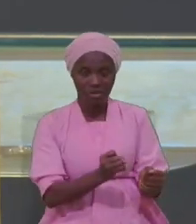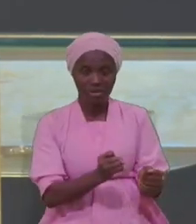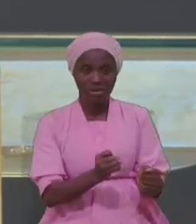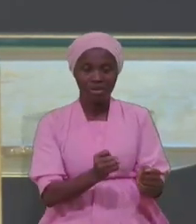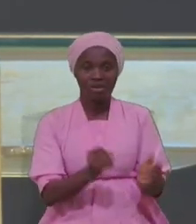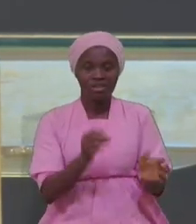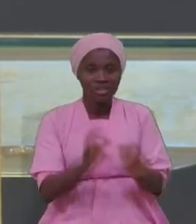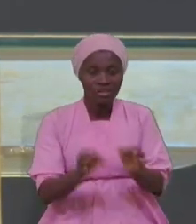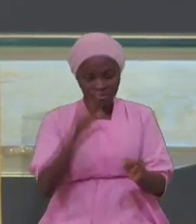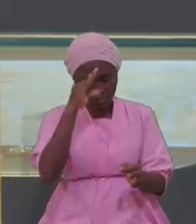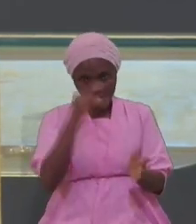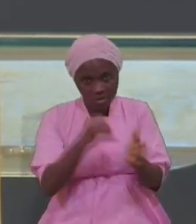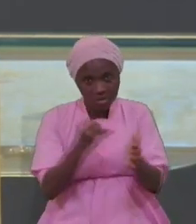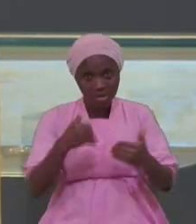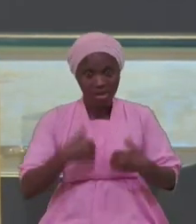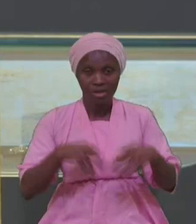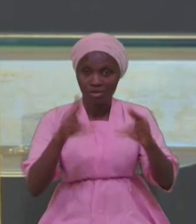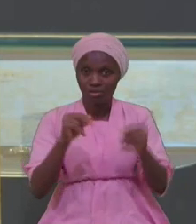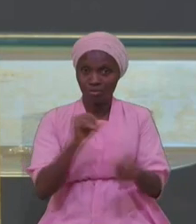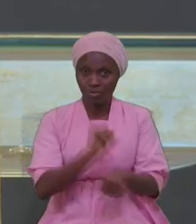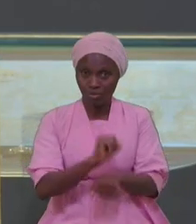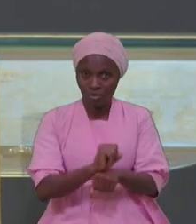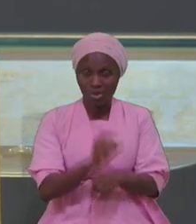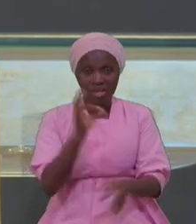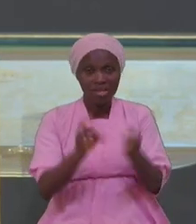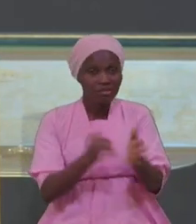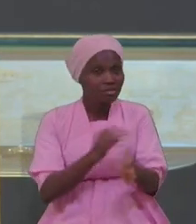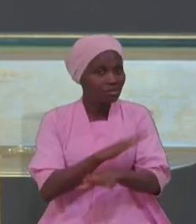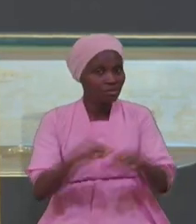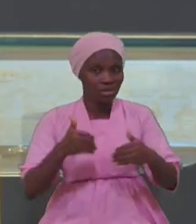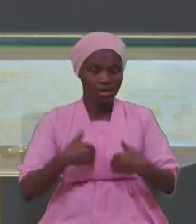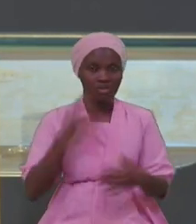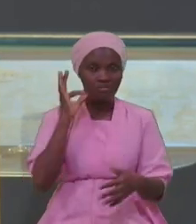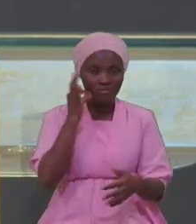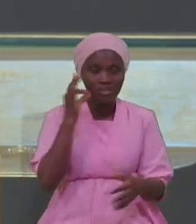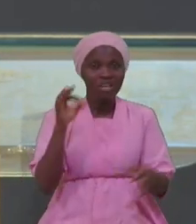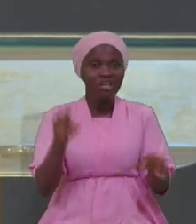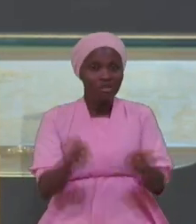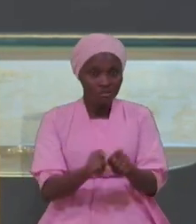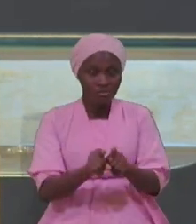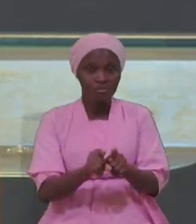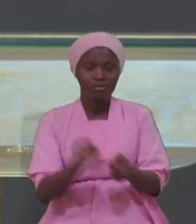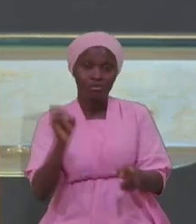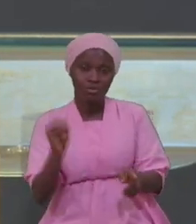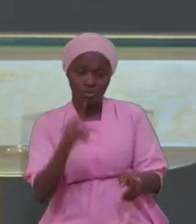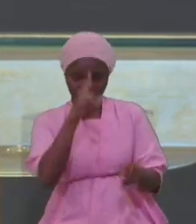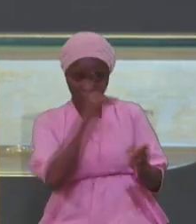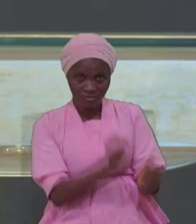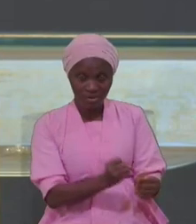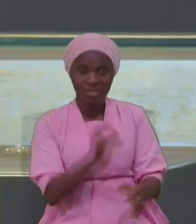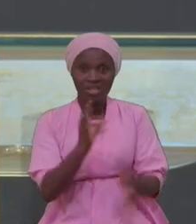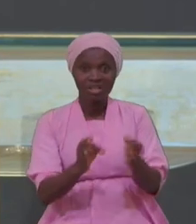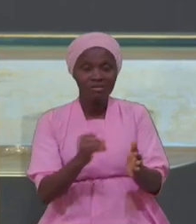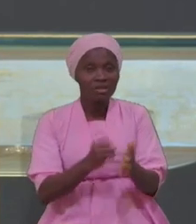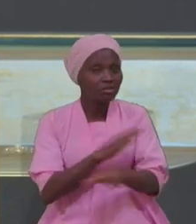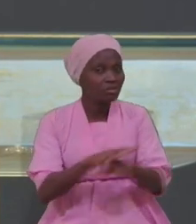si elle n'a pas les œuvres, même si la foi n'a pas le fruit. Il en est ainsi de la foi, si